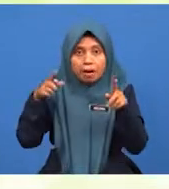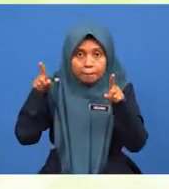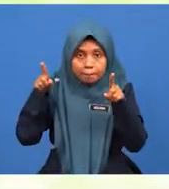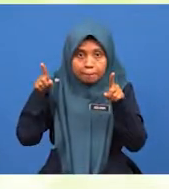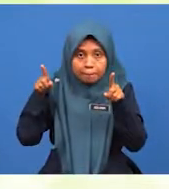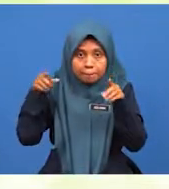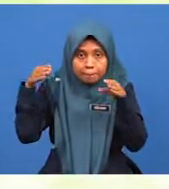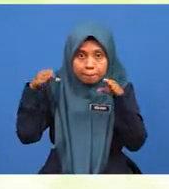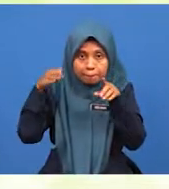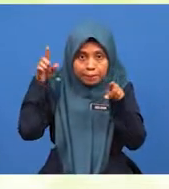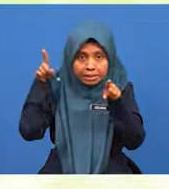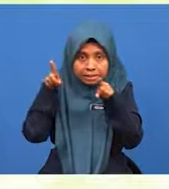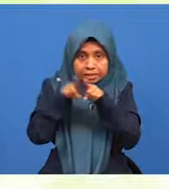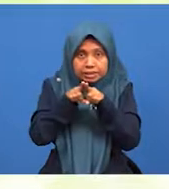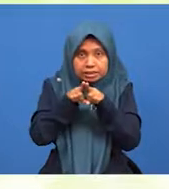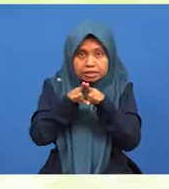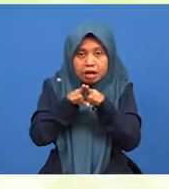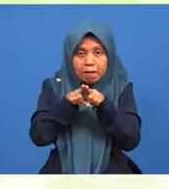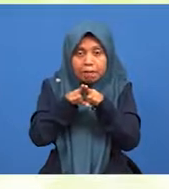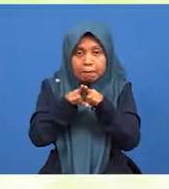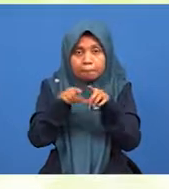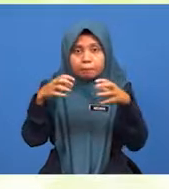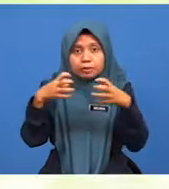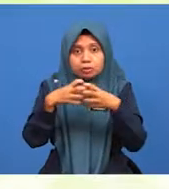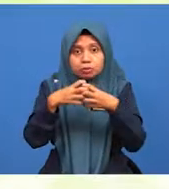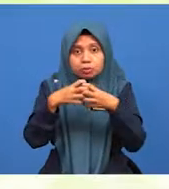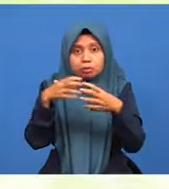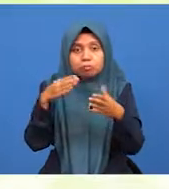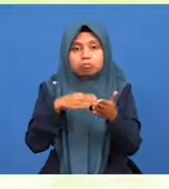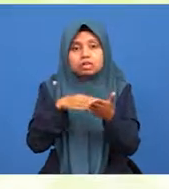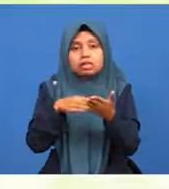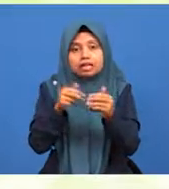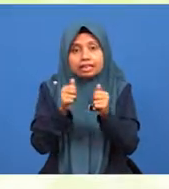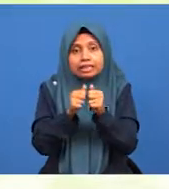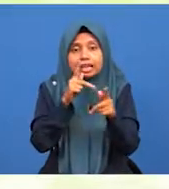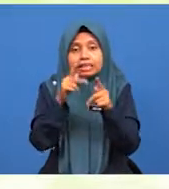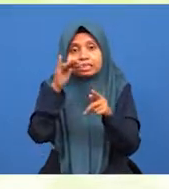Padankan penjodoh bilangan dengan kata nama yang sesuai.